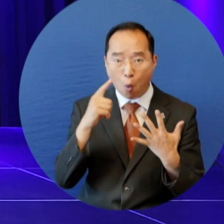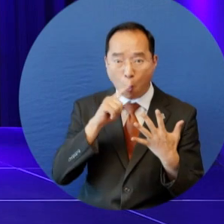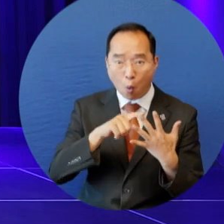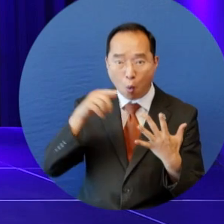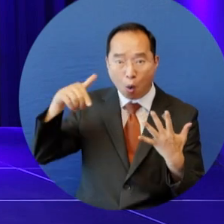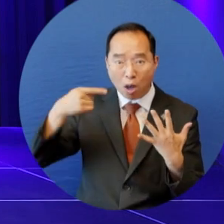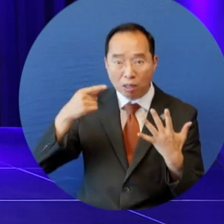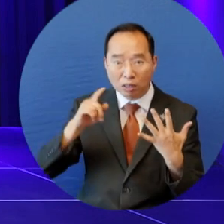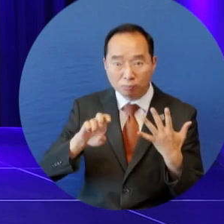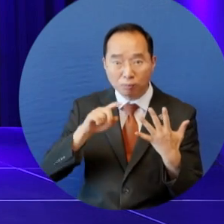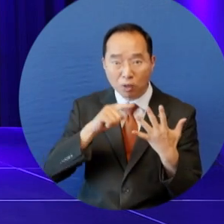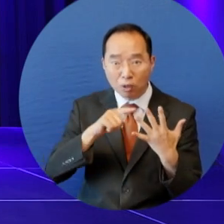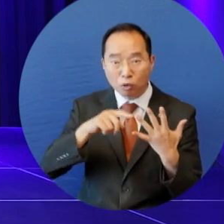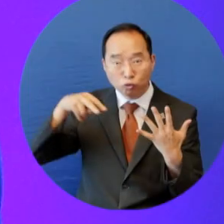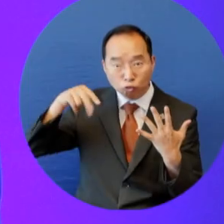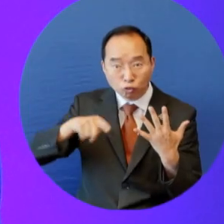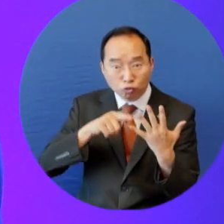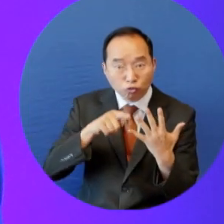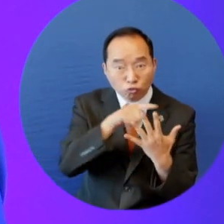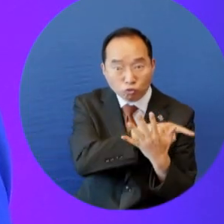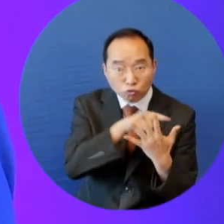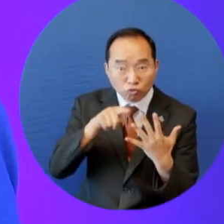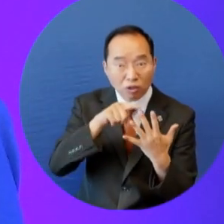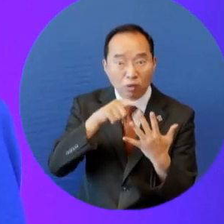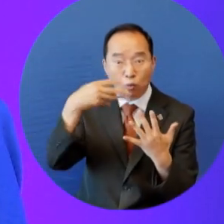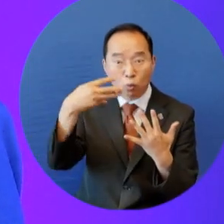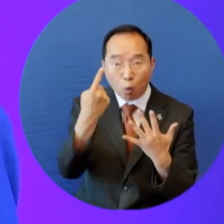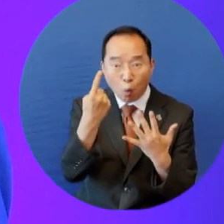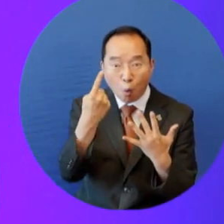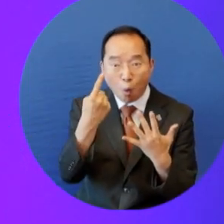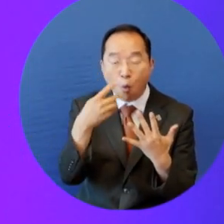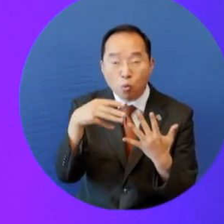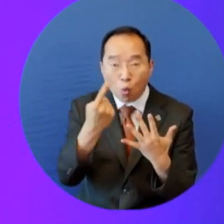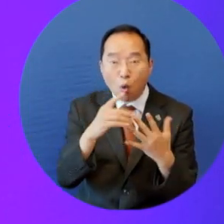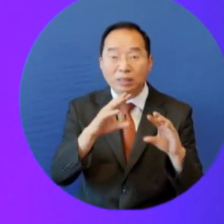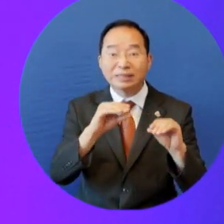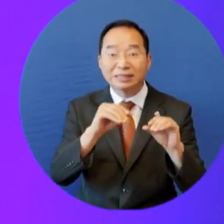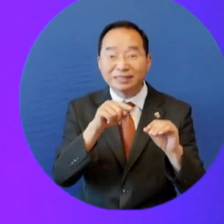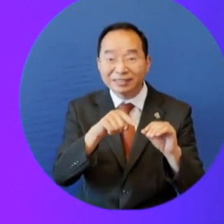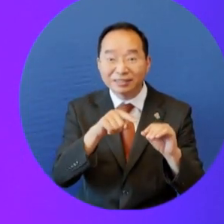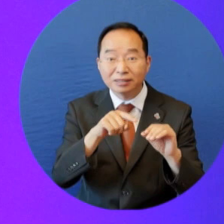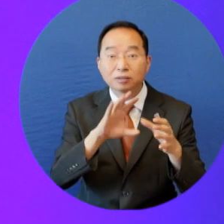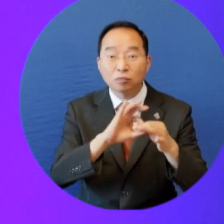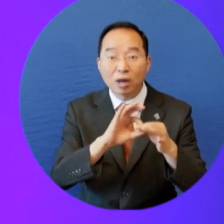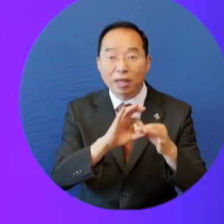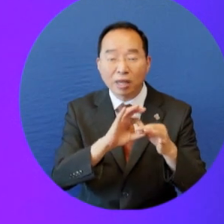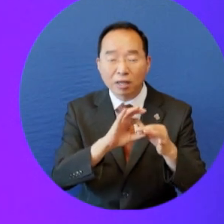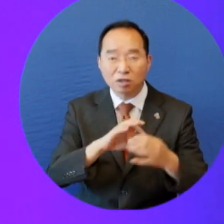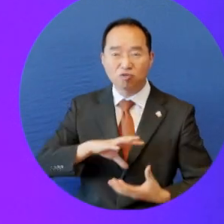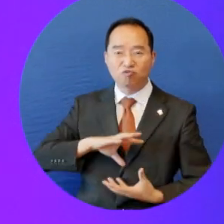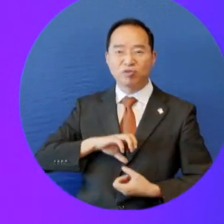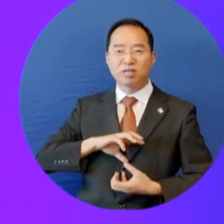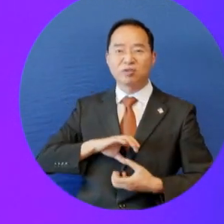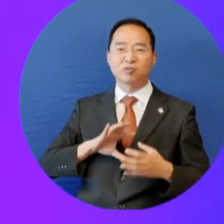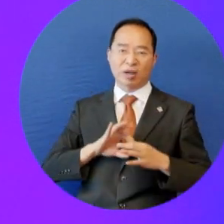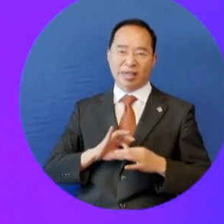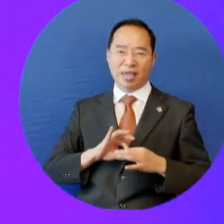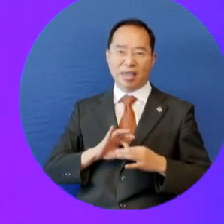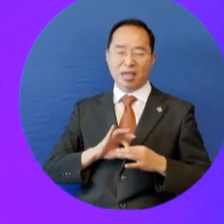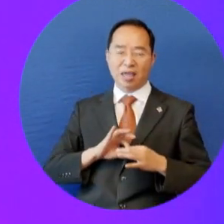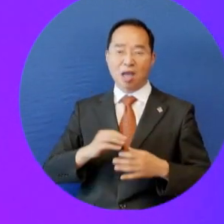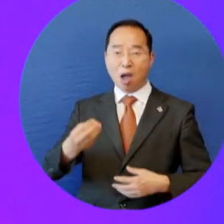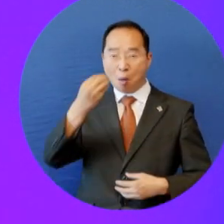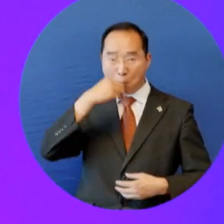바로 토에 관한 이야기를 드릴 건데요. 오행 중에서 토는 우리 몸에서 위장과 연관이 됩니다.